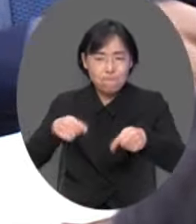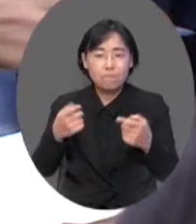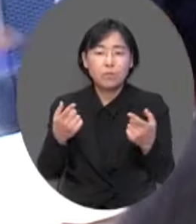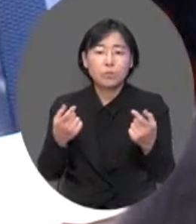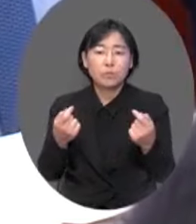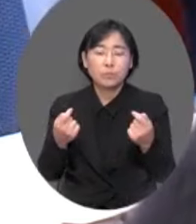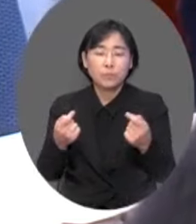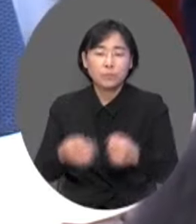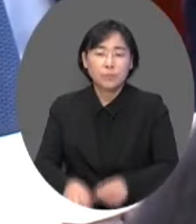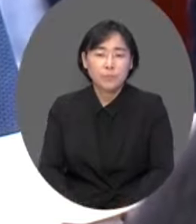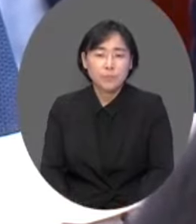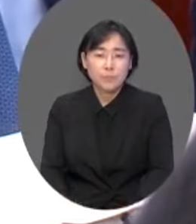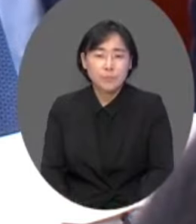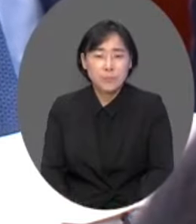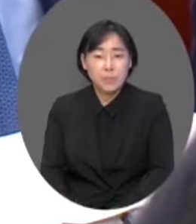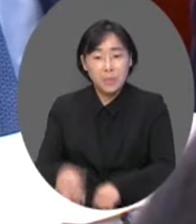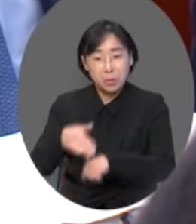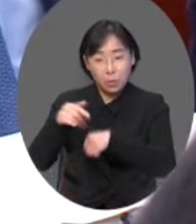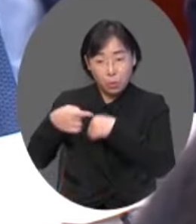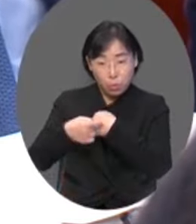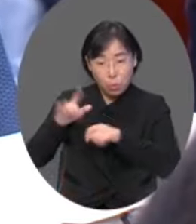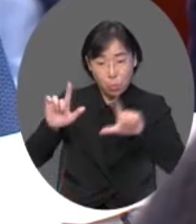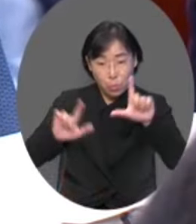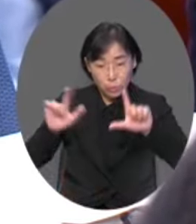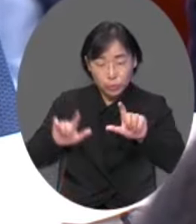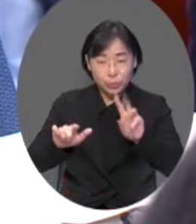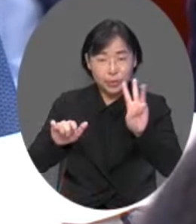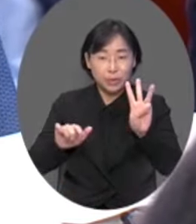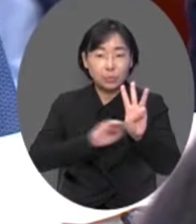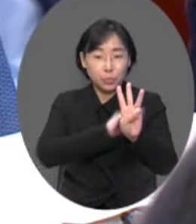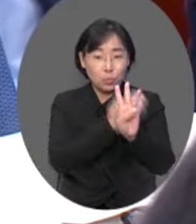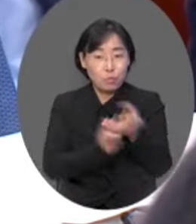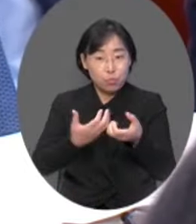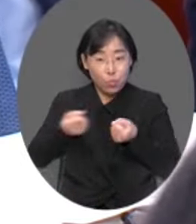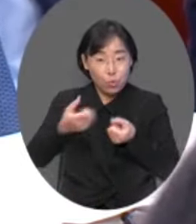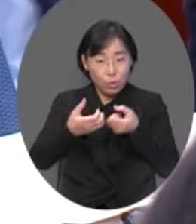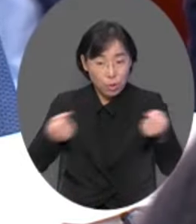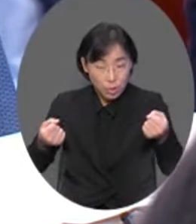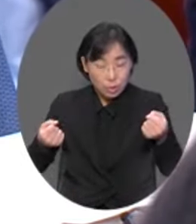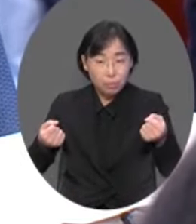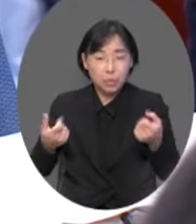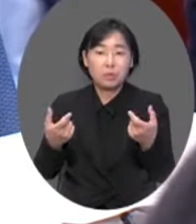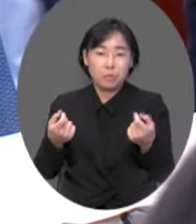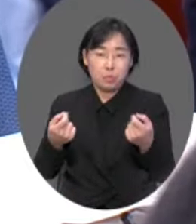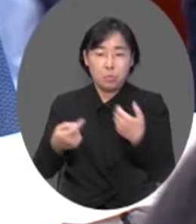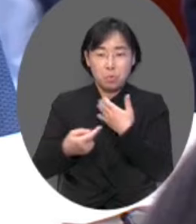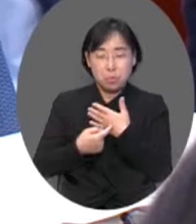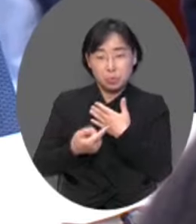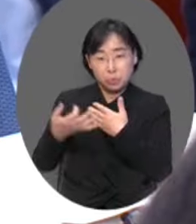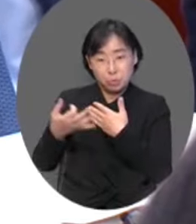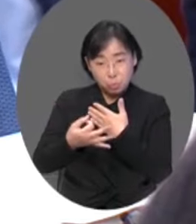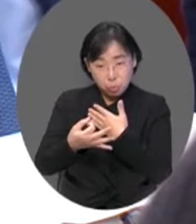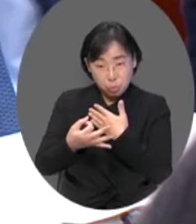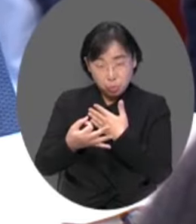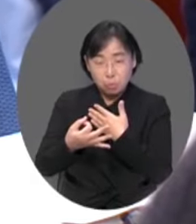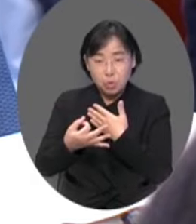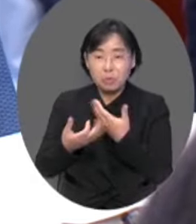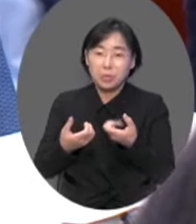파시즘이라고 부릅니다. 형식은 삼권 분립과 그리고 형식 기구들을 작동하지만 내용으로